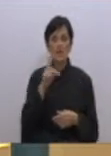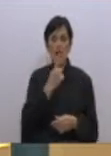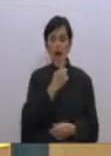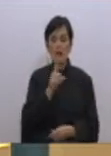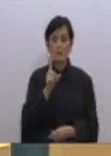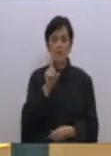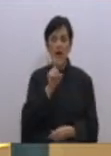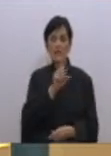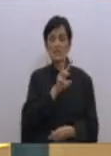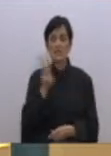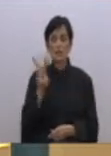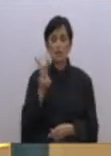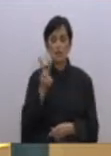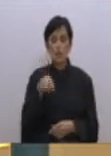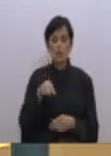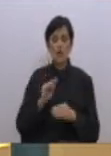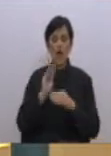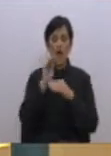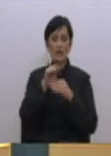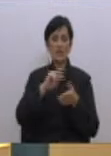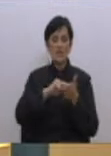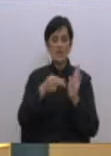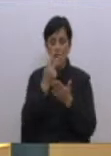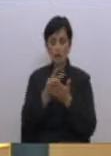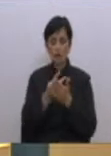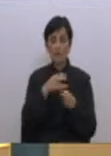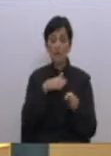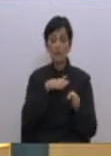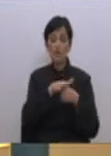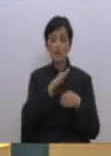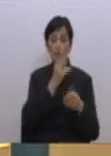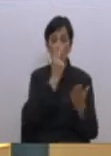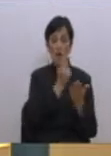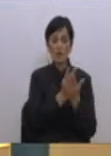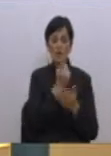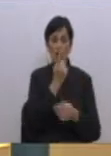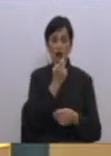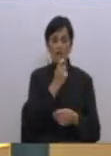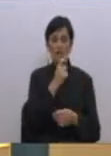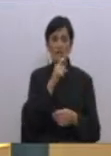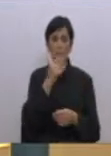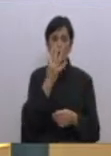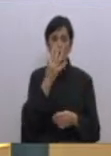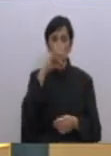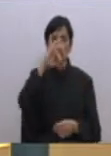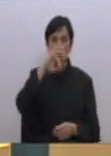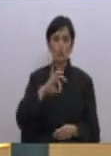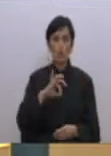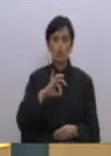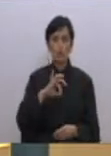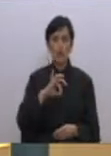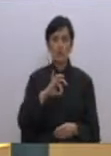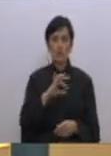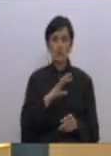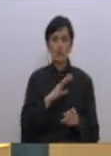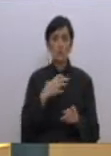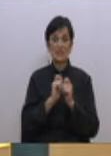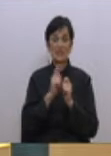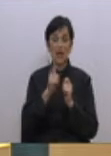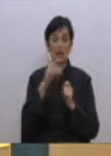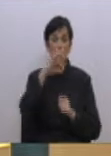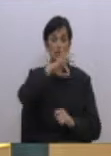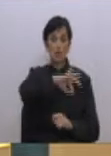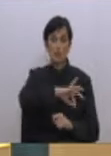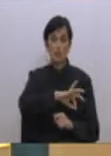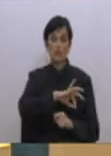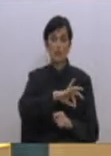მილიონი ლარით გაიზარდა გეგმიური მაჩვენებელი, ხოლო შემაჩვენებელმა 10.4%-ი შეადგინა მნიშვნელოვანი